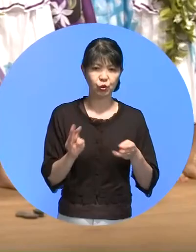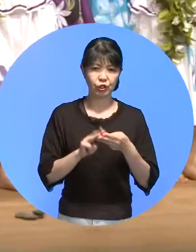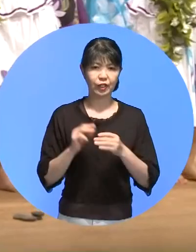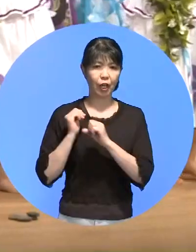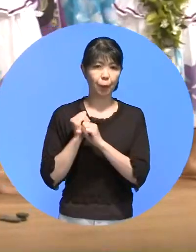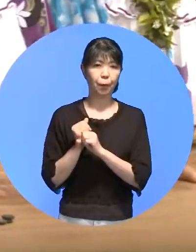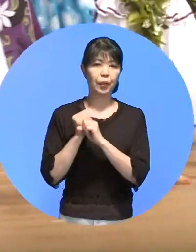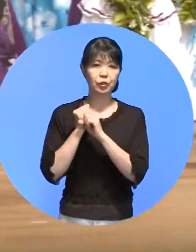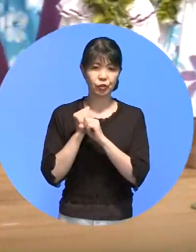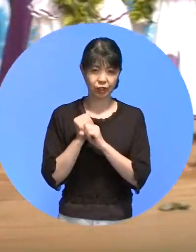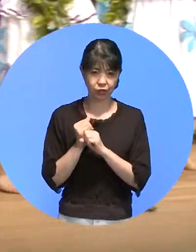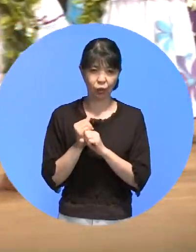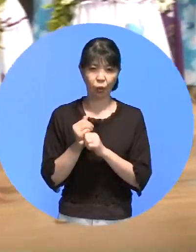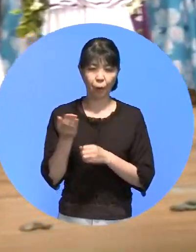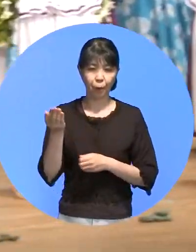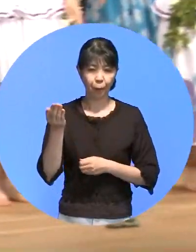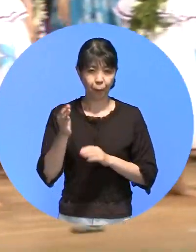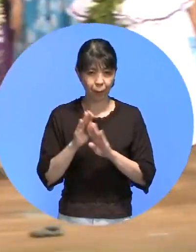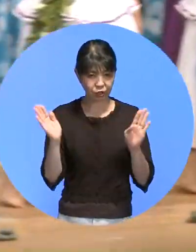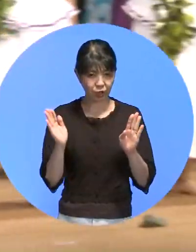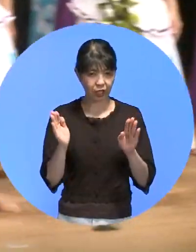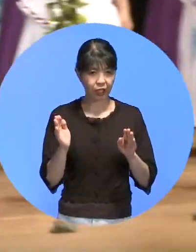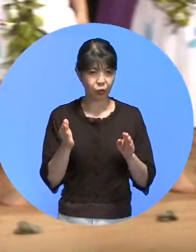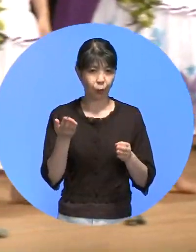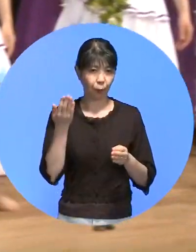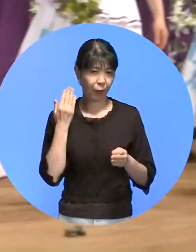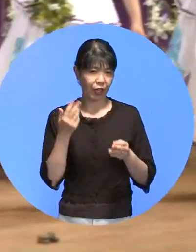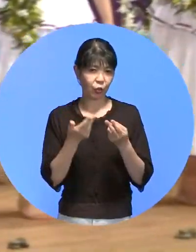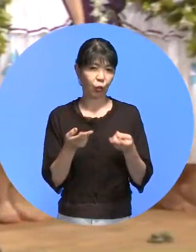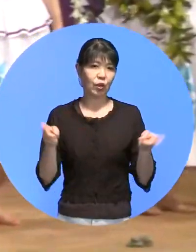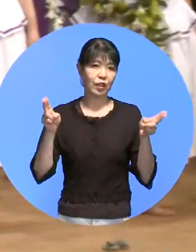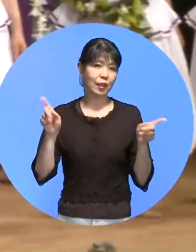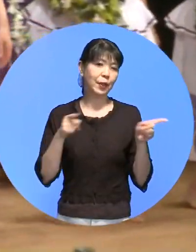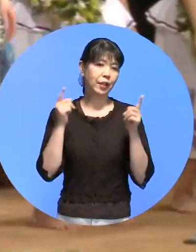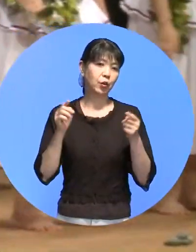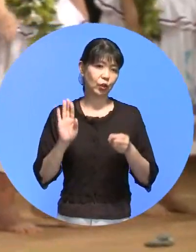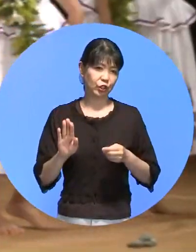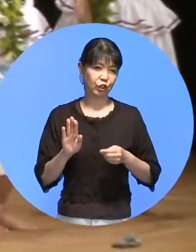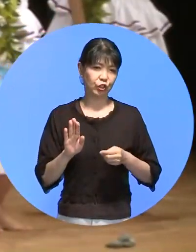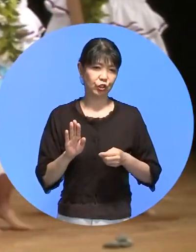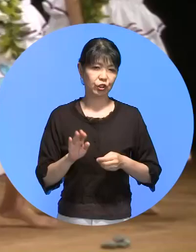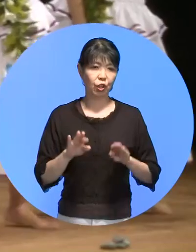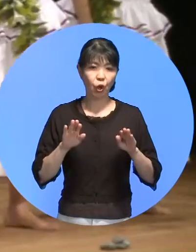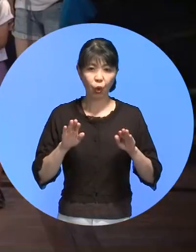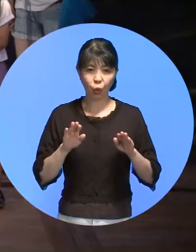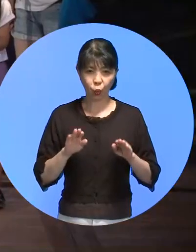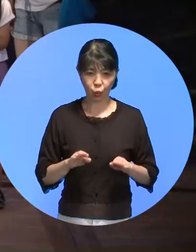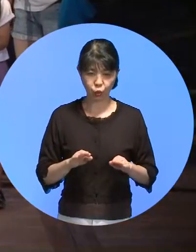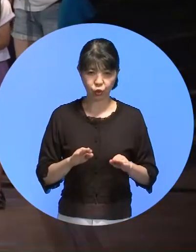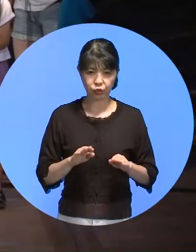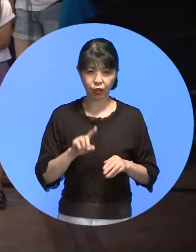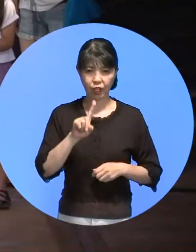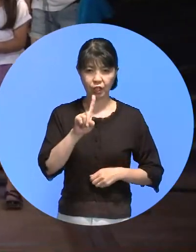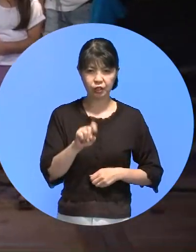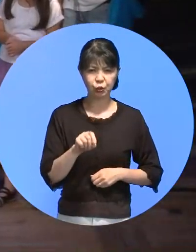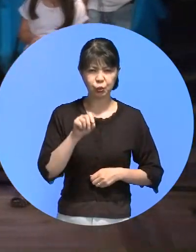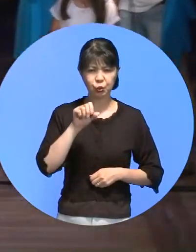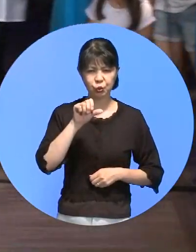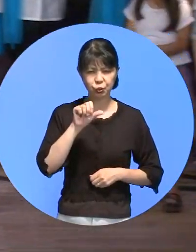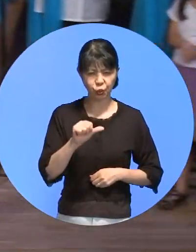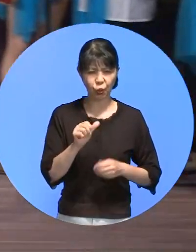の幕開けとなるイベントで、今年は市内で活動するグループなど15団体が参加しました。